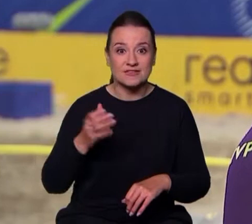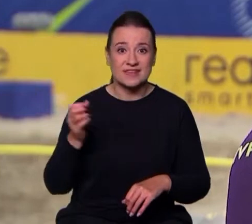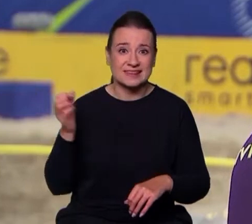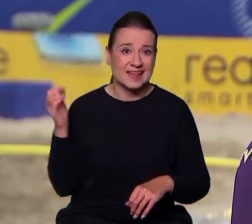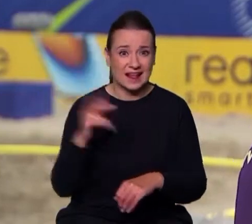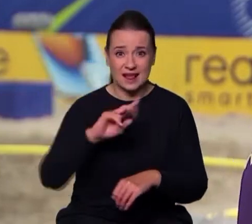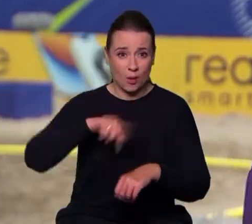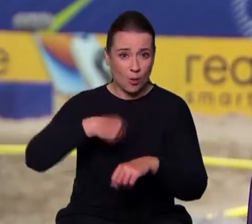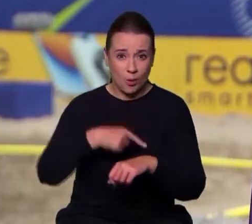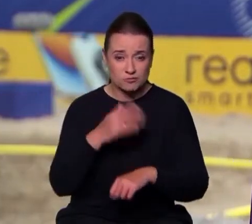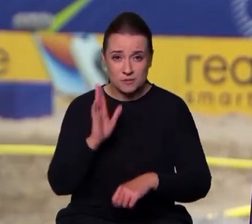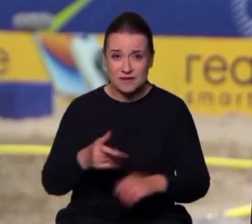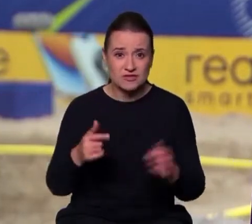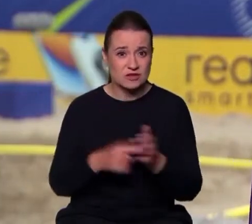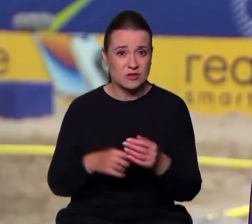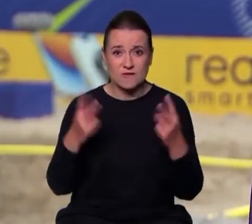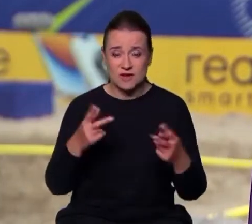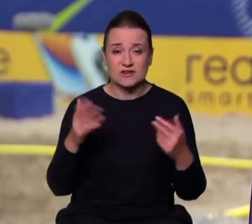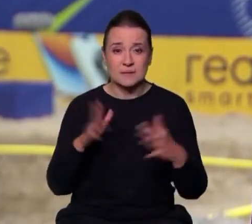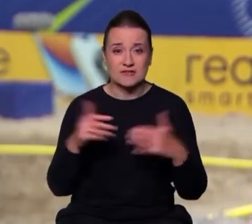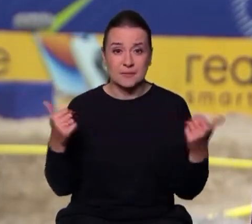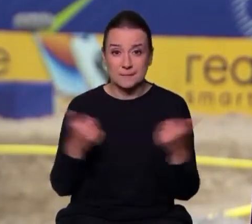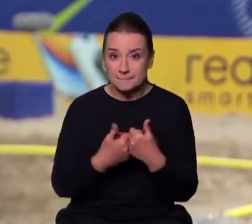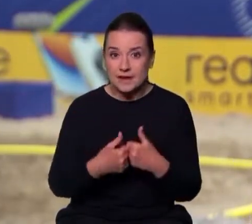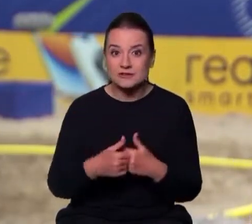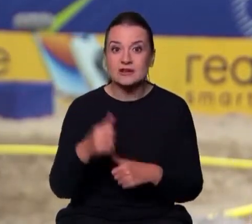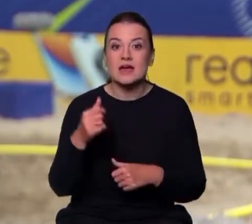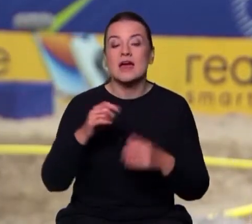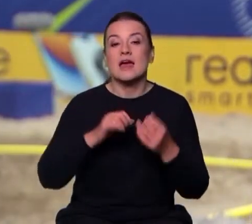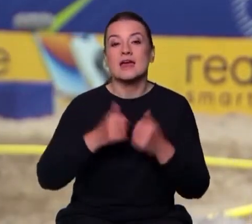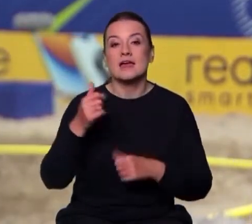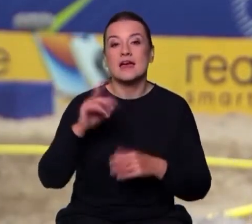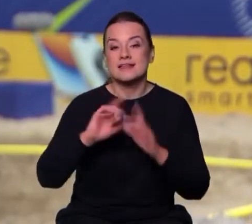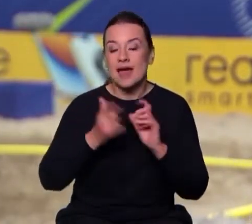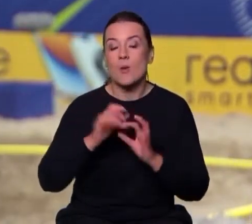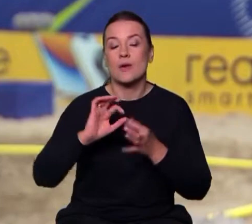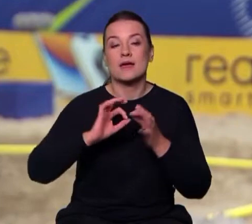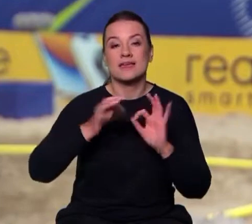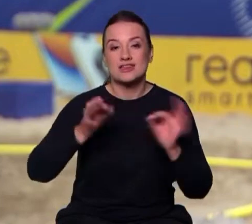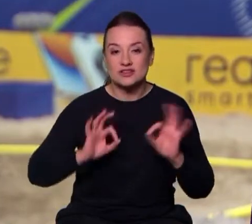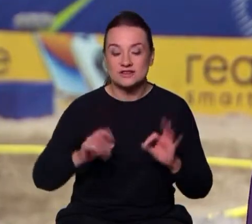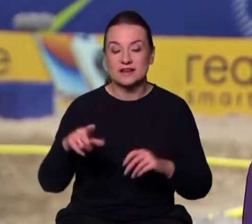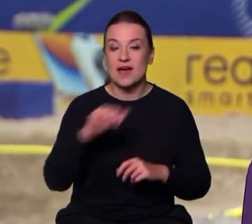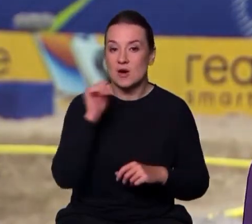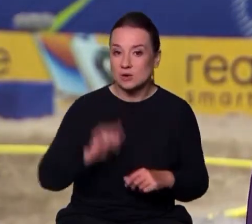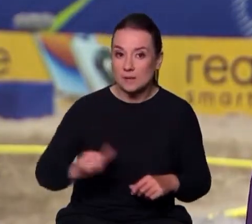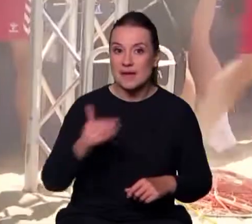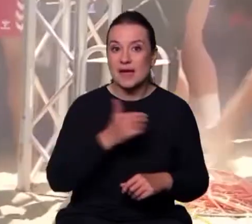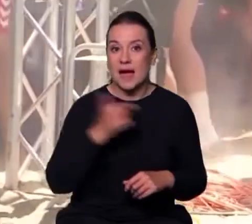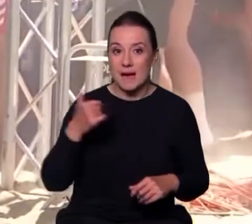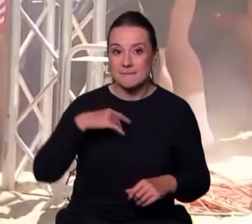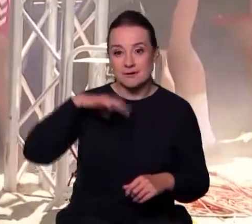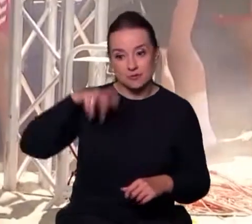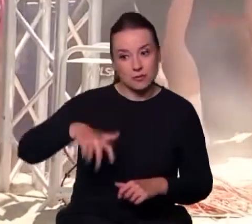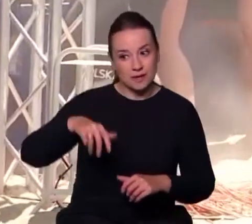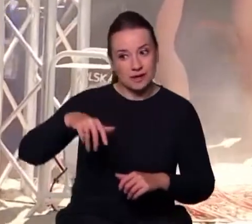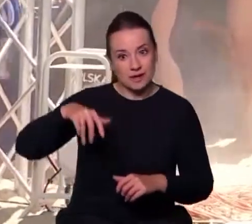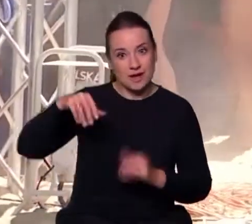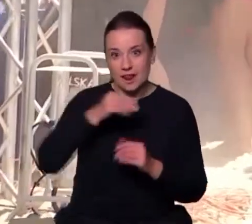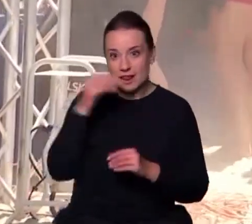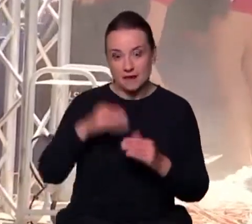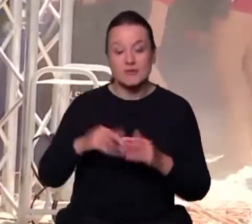i to będzie kluczowy mecz na tych Igrzyskach Europejskich. A my też jesteśmy zespołem, który będzie się w tej fazie grupowej budował. Formę na turniej zbudowali